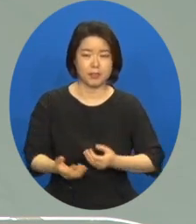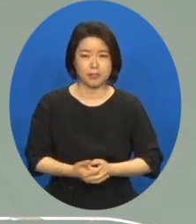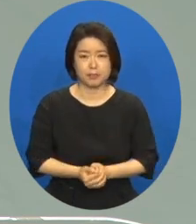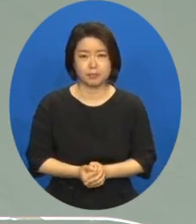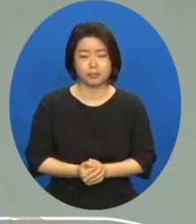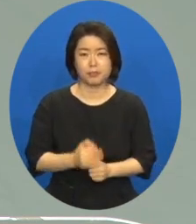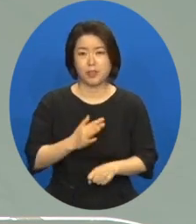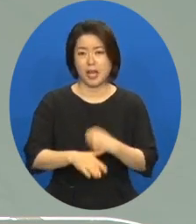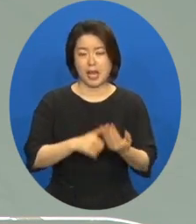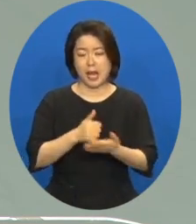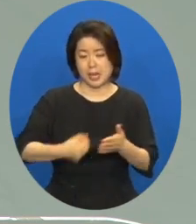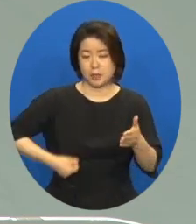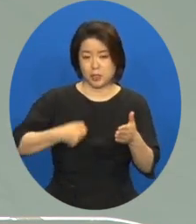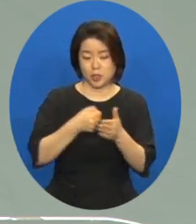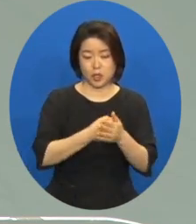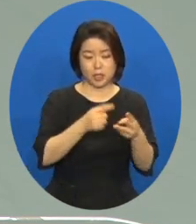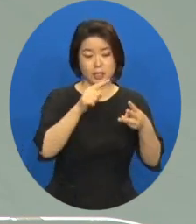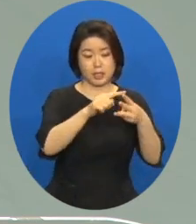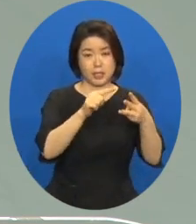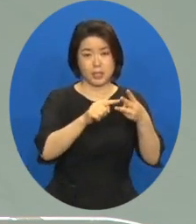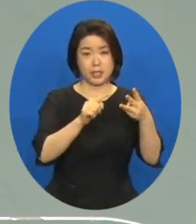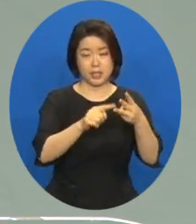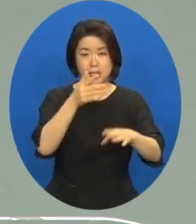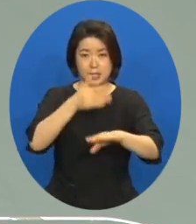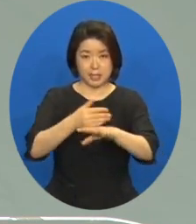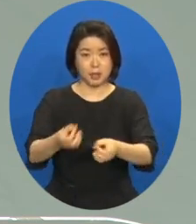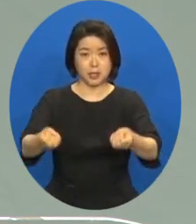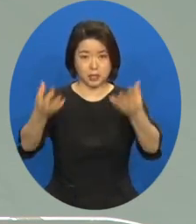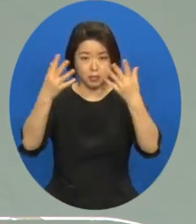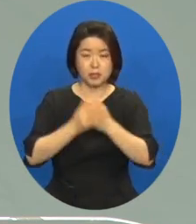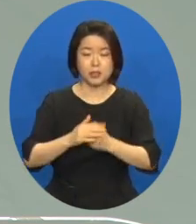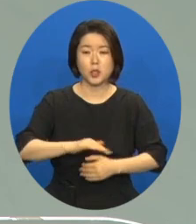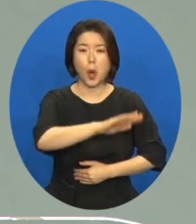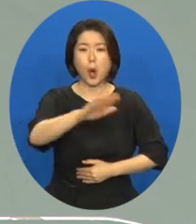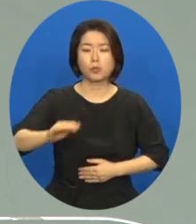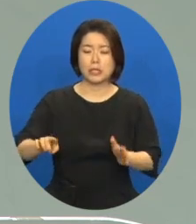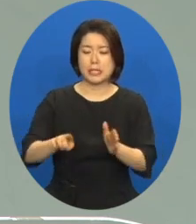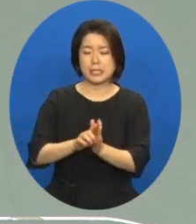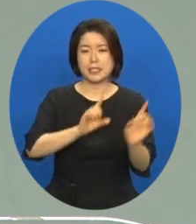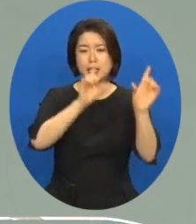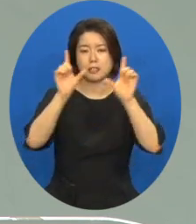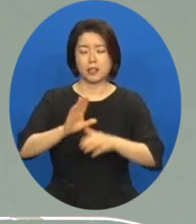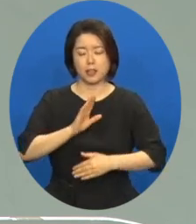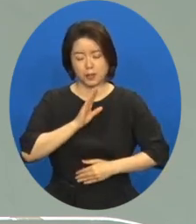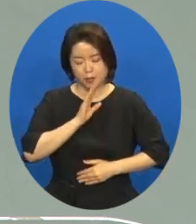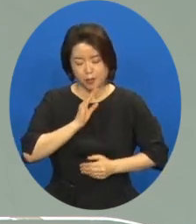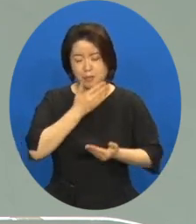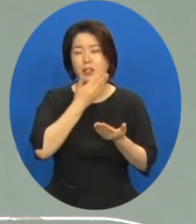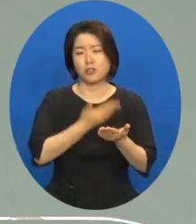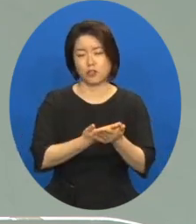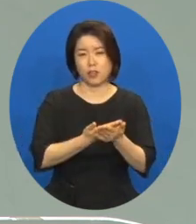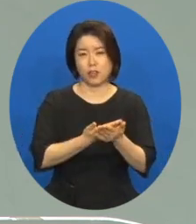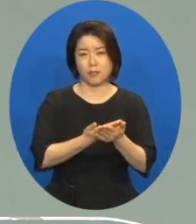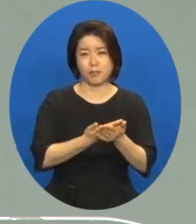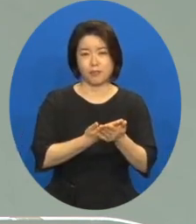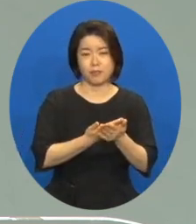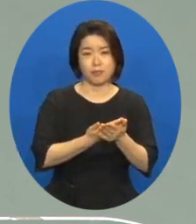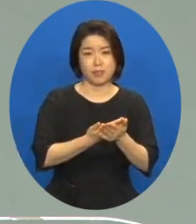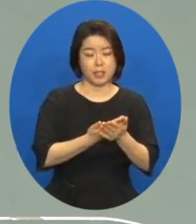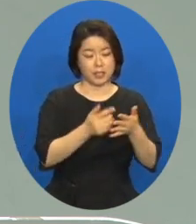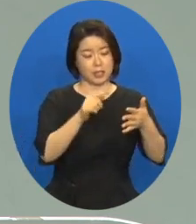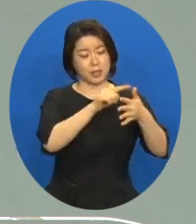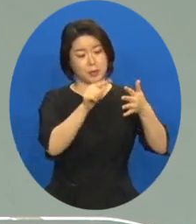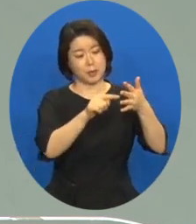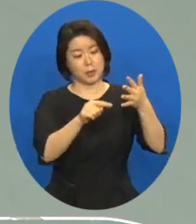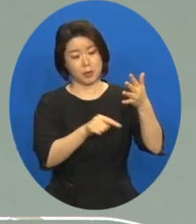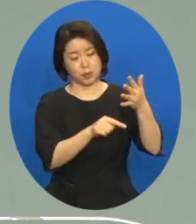하나님께서 정하신 새 감사절기는 다 우리 신앙생활에 너무 중요해요. 유월절은 우리가